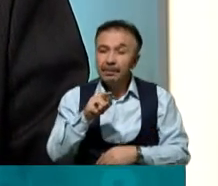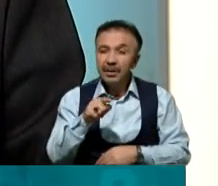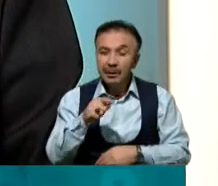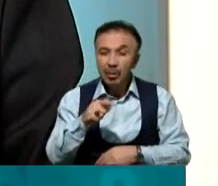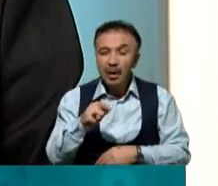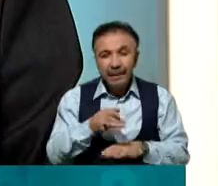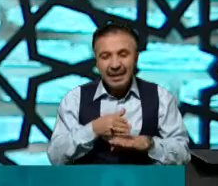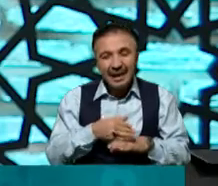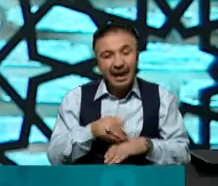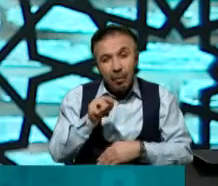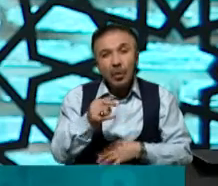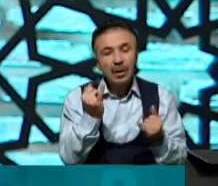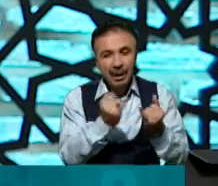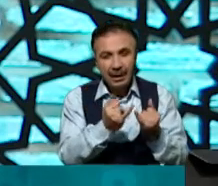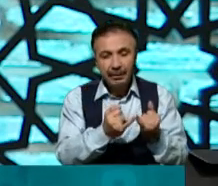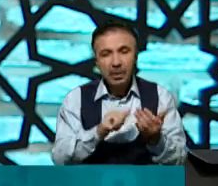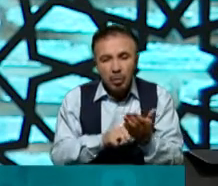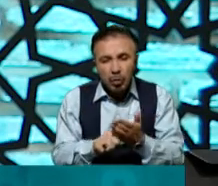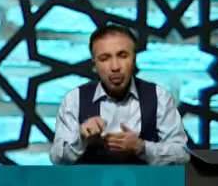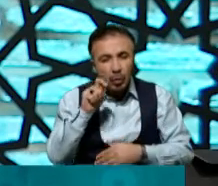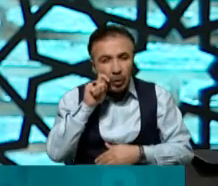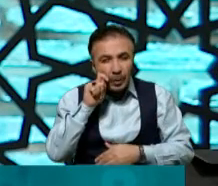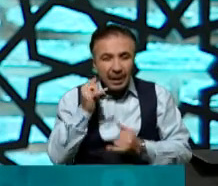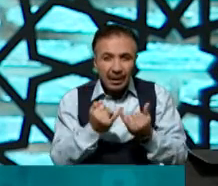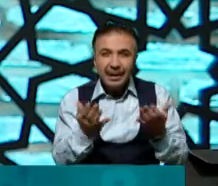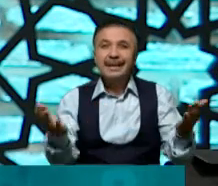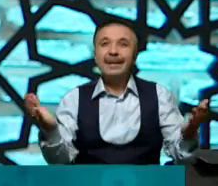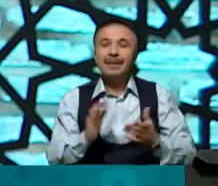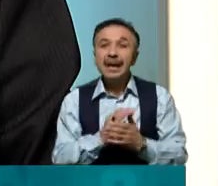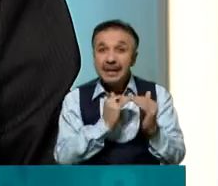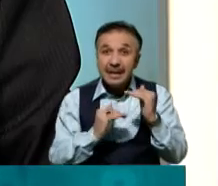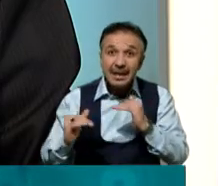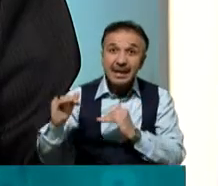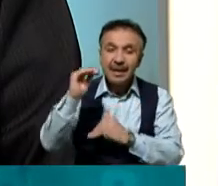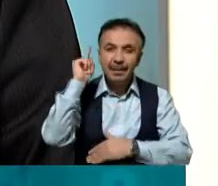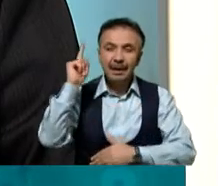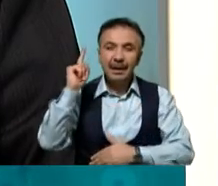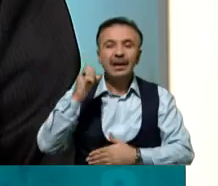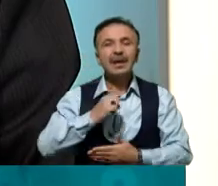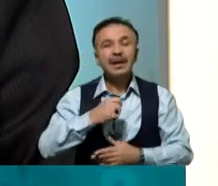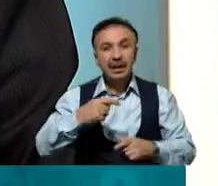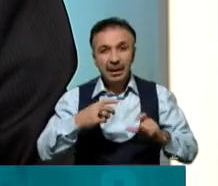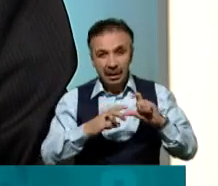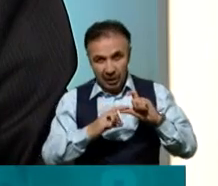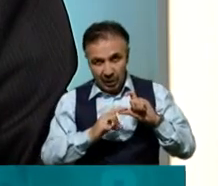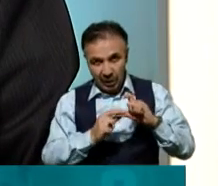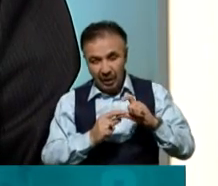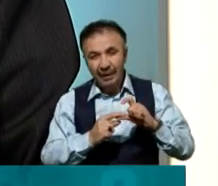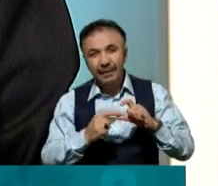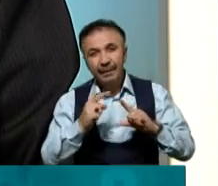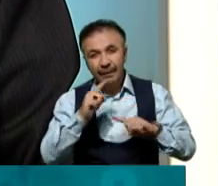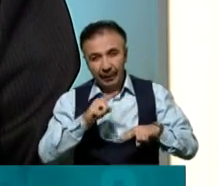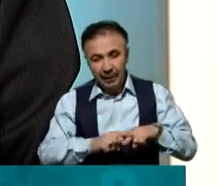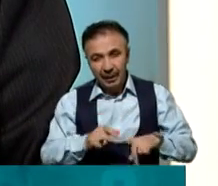hanım kardeşimize hem de bütün Müslüman kardeşlerimize Cenab-ı Hakk'ın Şafi ismiyle acil şifalar,